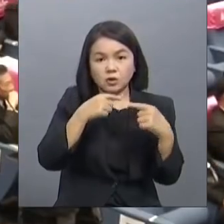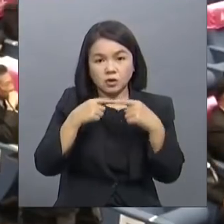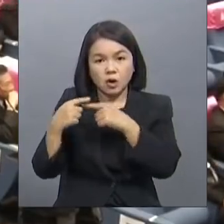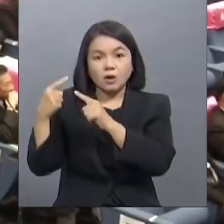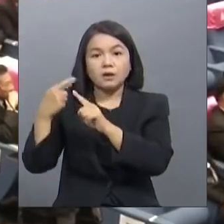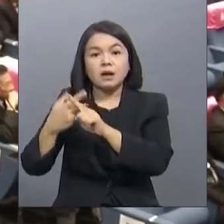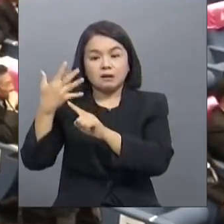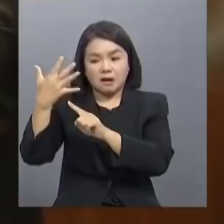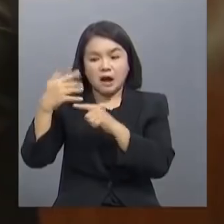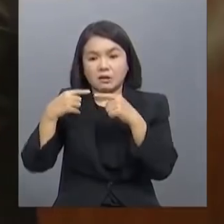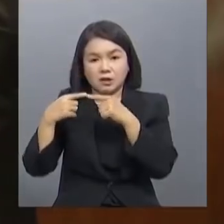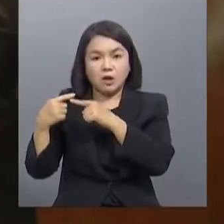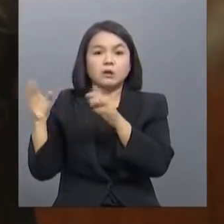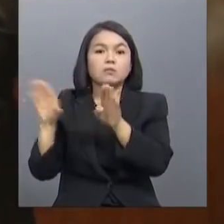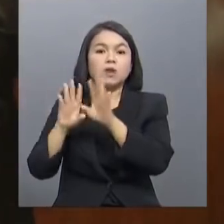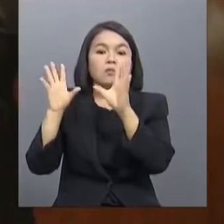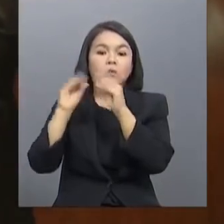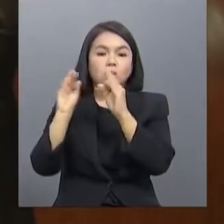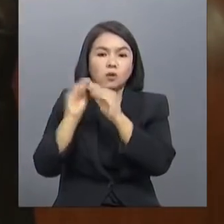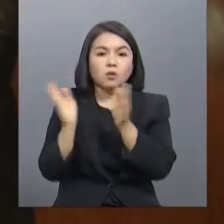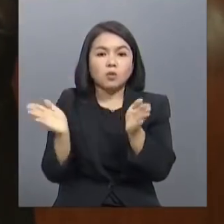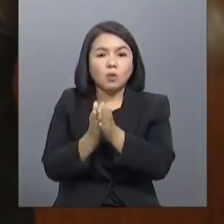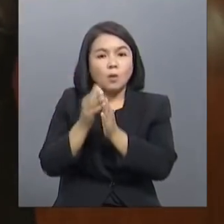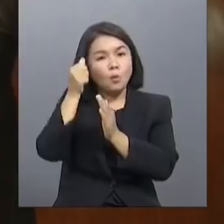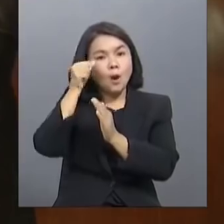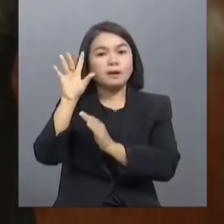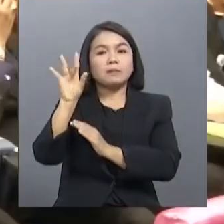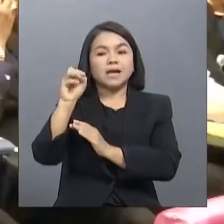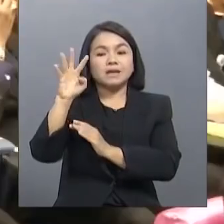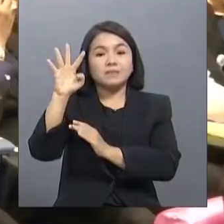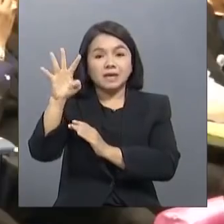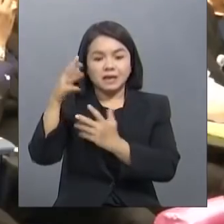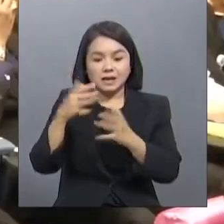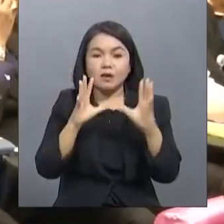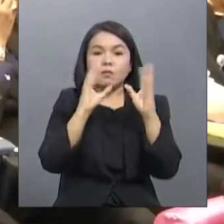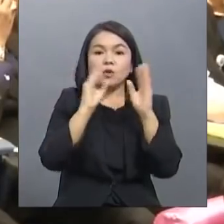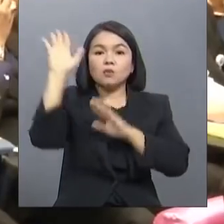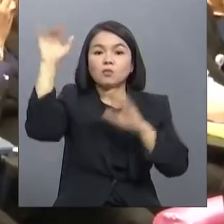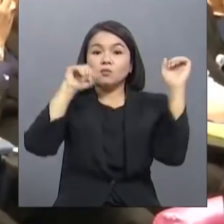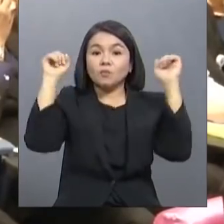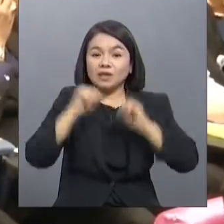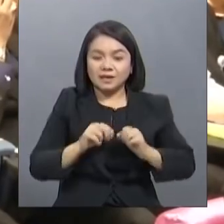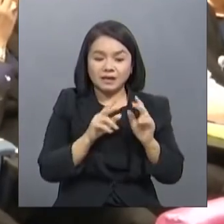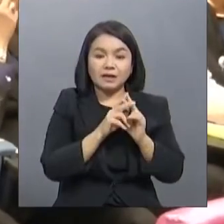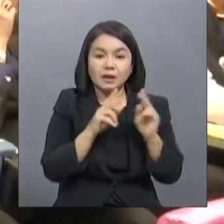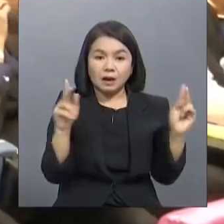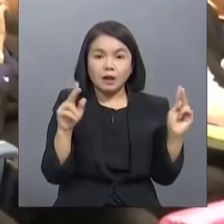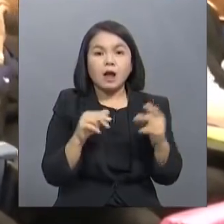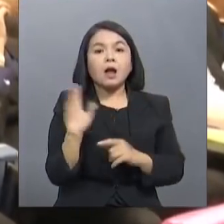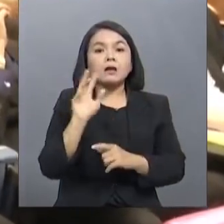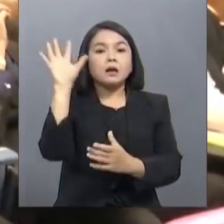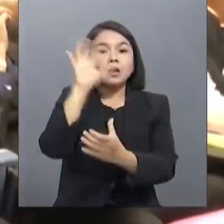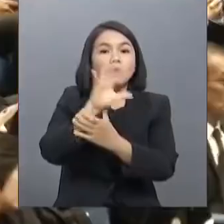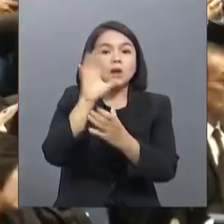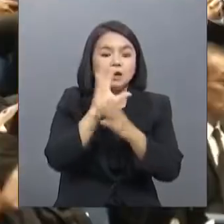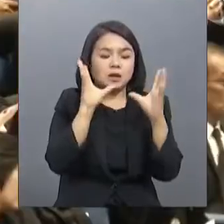ภาคม 2,563 รวม 84 วันจากนั้นที่ประชุมมีมะติตั้งกำมาธิการยกร่างข้อบงคับก